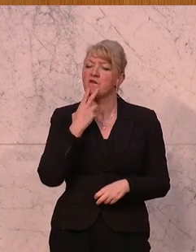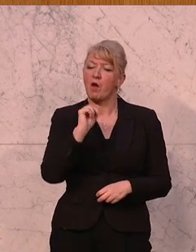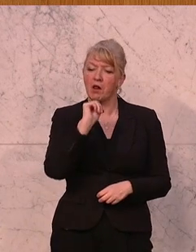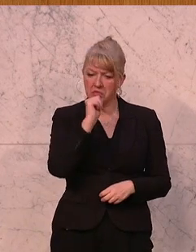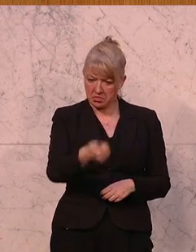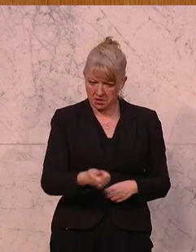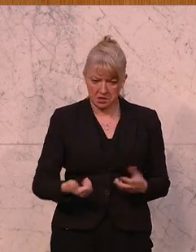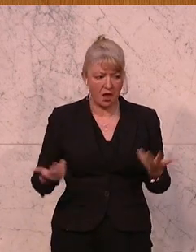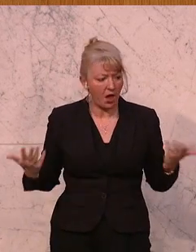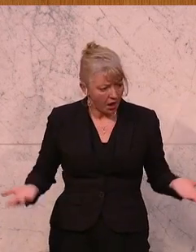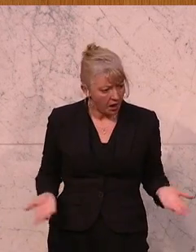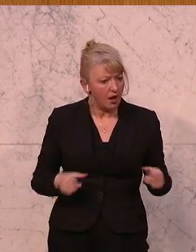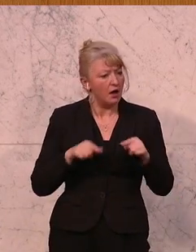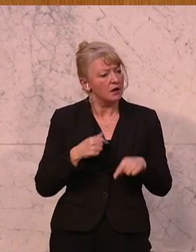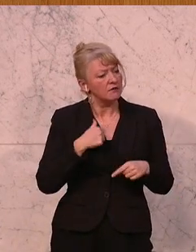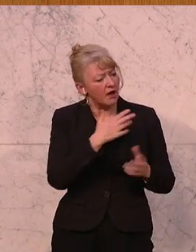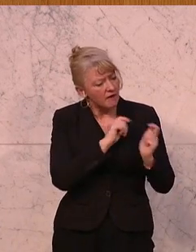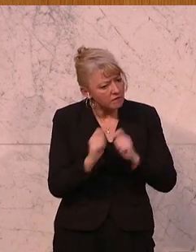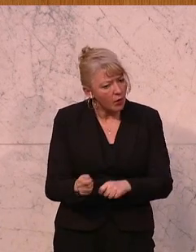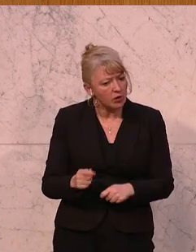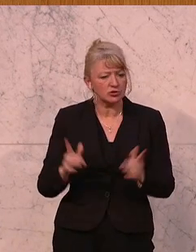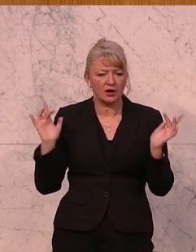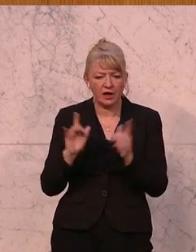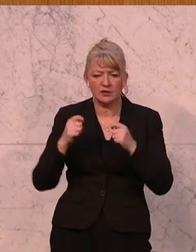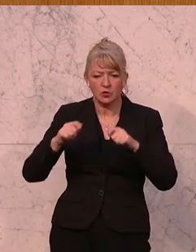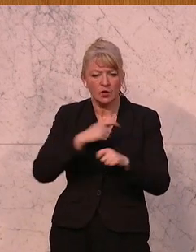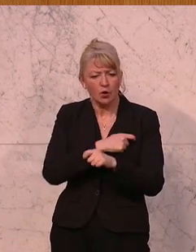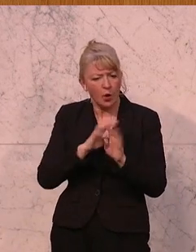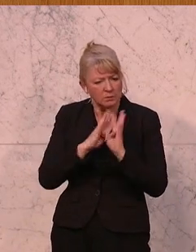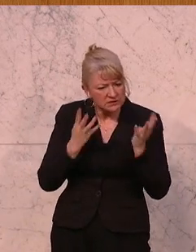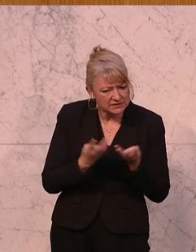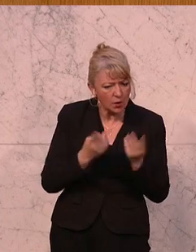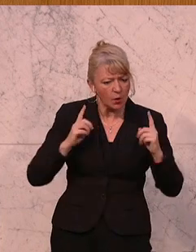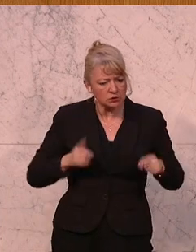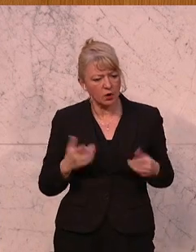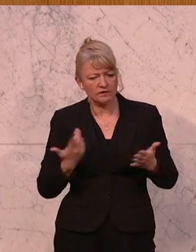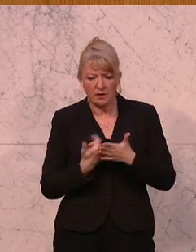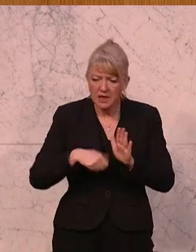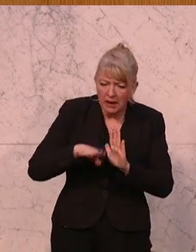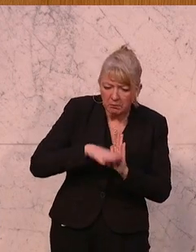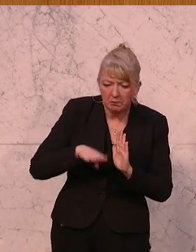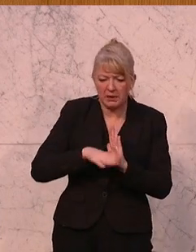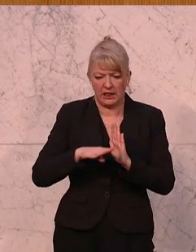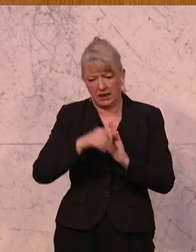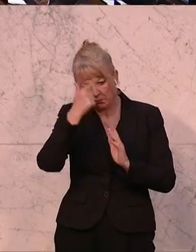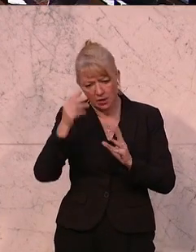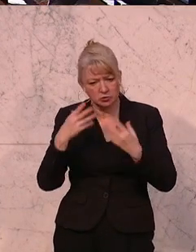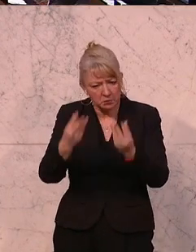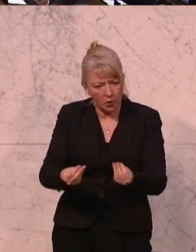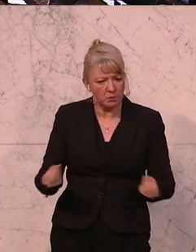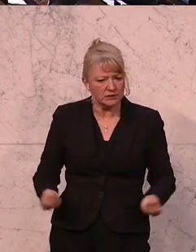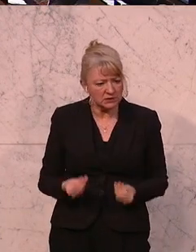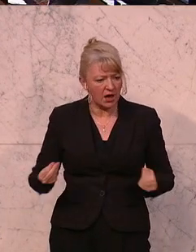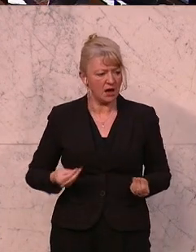haben wir vorgeschlagen, sorgen wir mit einer schlagkräftigen Antiteuerungskommission dafür, dass sozusagen günstige Preise auch an die Menschen weitergegeben werden. Auch hier in